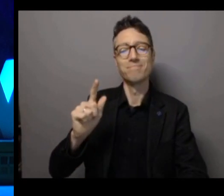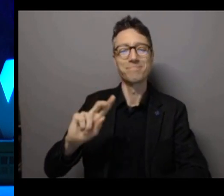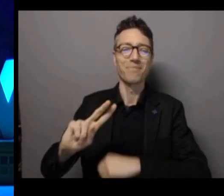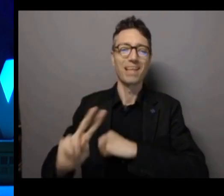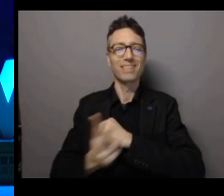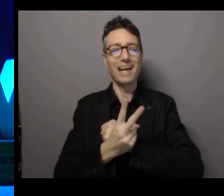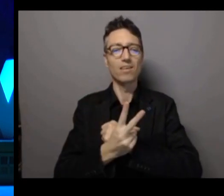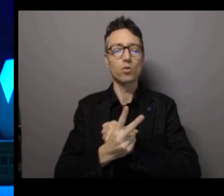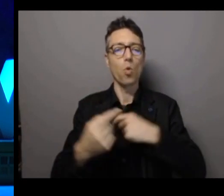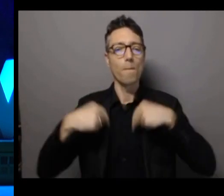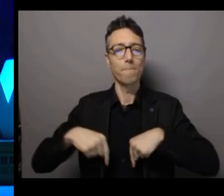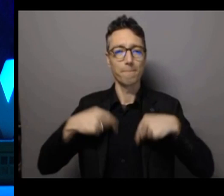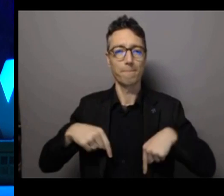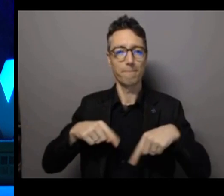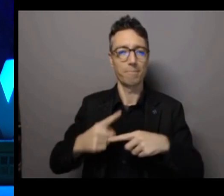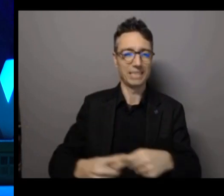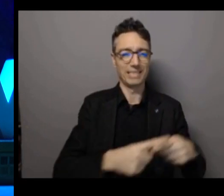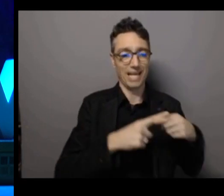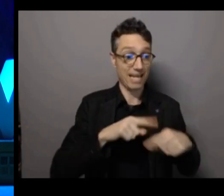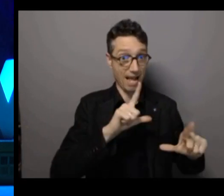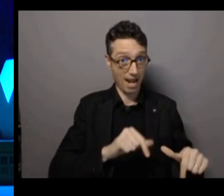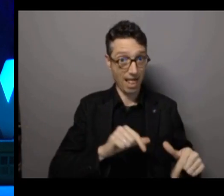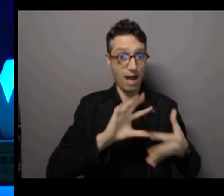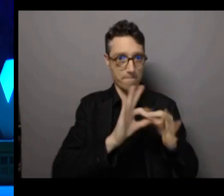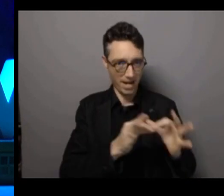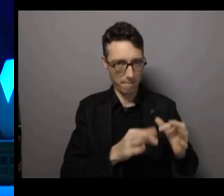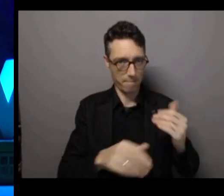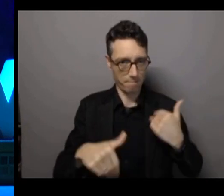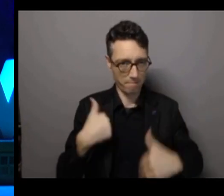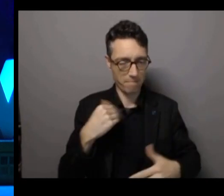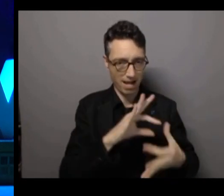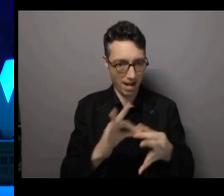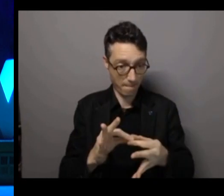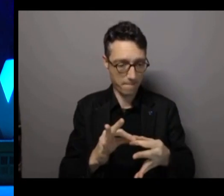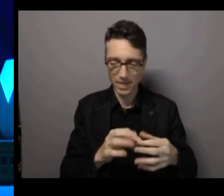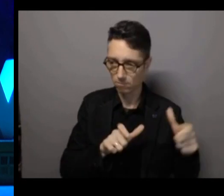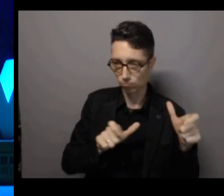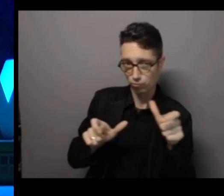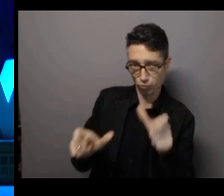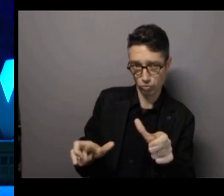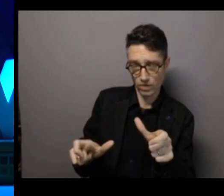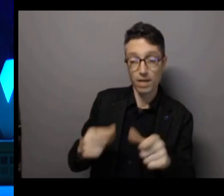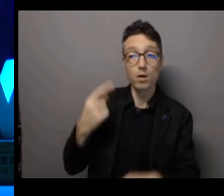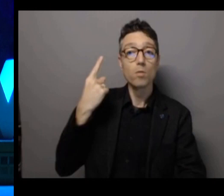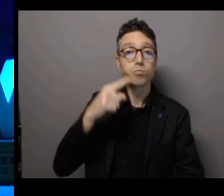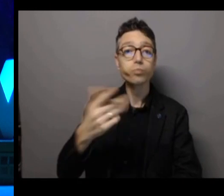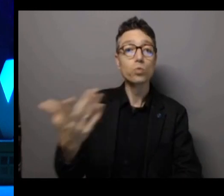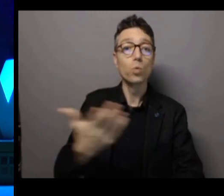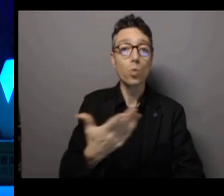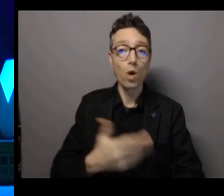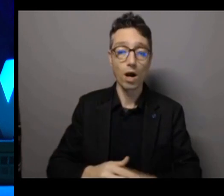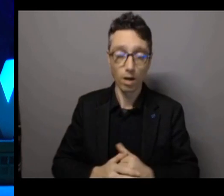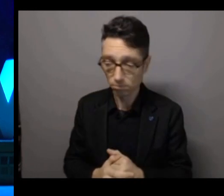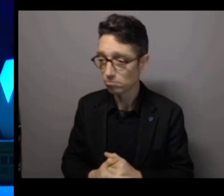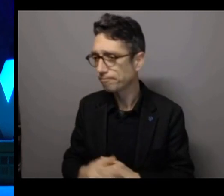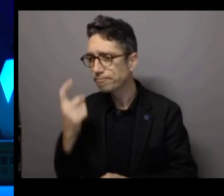Jeux Olympiques et Paralympiques. Ce groupe donc permet de s'assurer que les coutures des jonctions créées sont correcte et